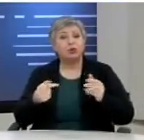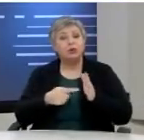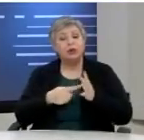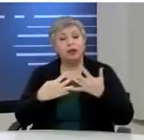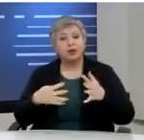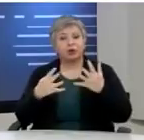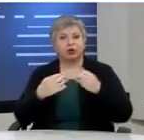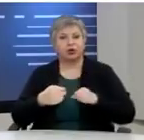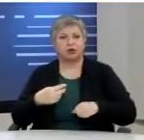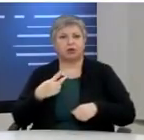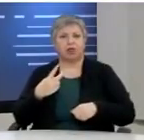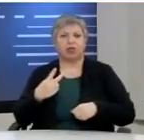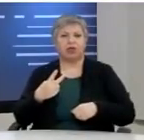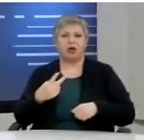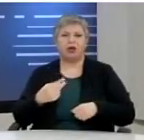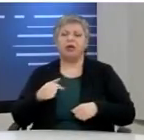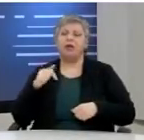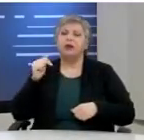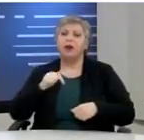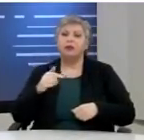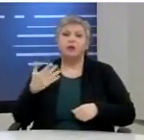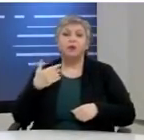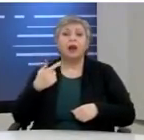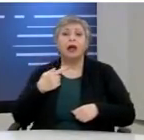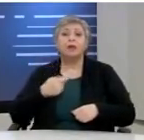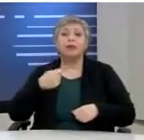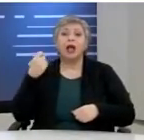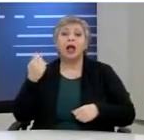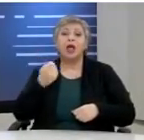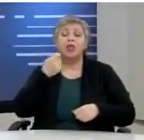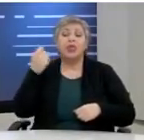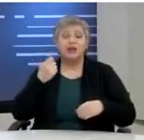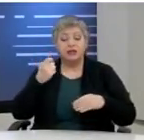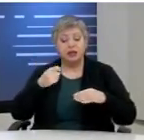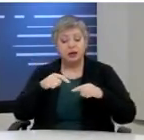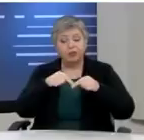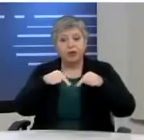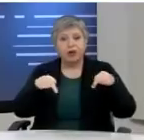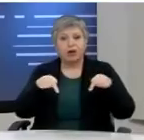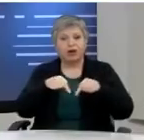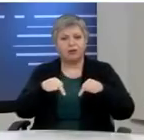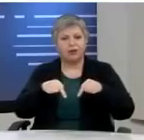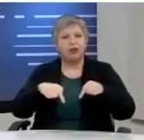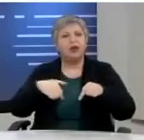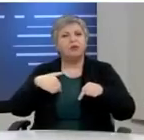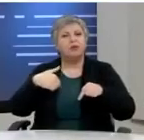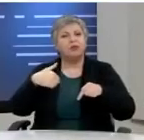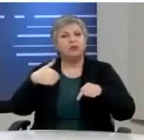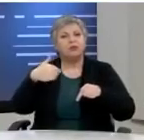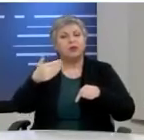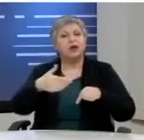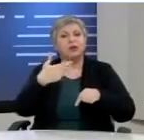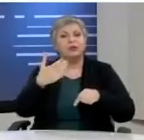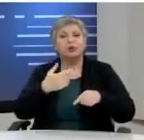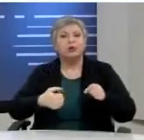που ονομάζουμε σήμερα Εθνική Γραμμή και πολύ αργότερα αυτή η Εθνική Γραμμή αποκρισταλώθηκε με τις